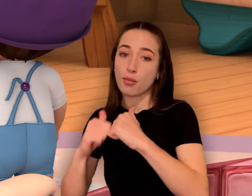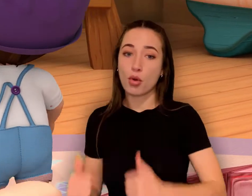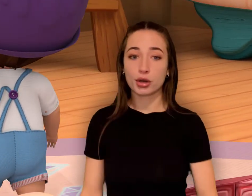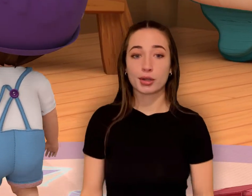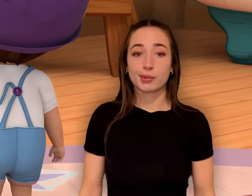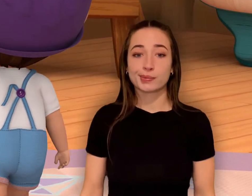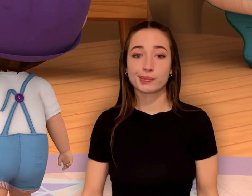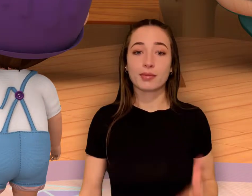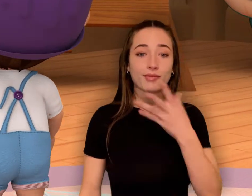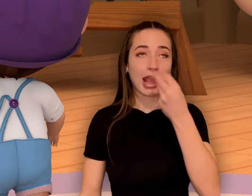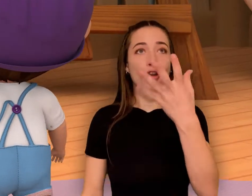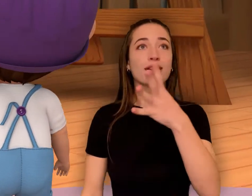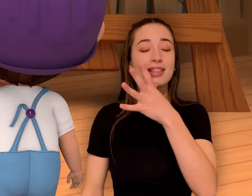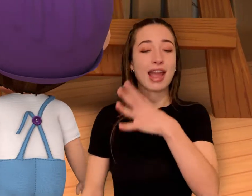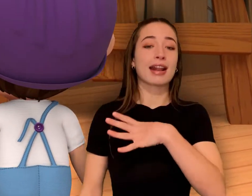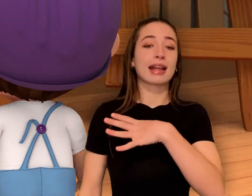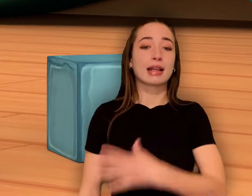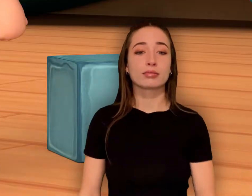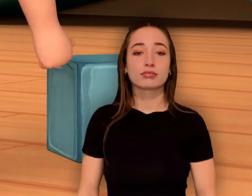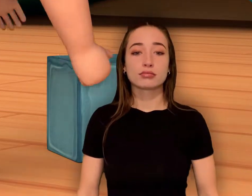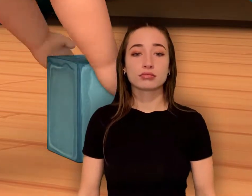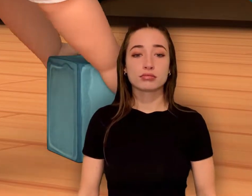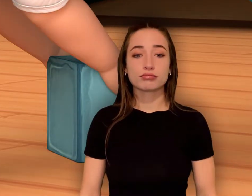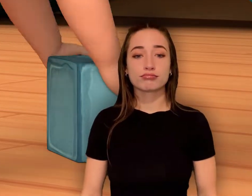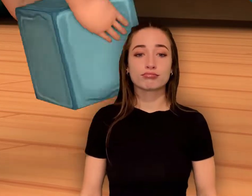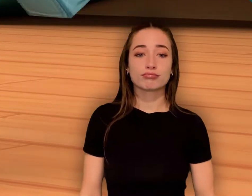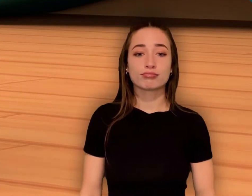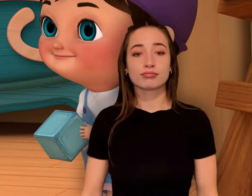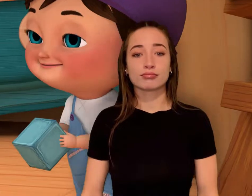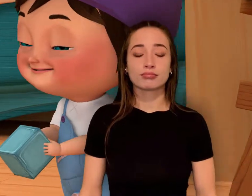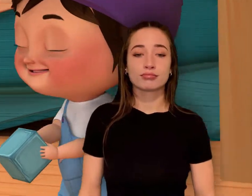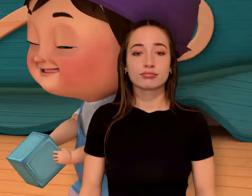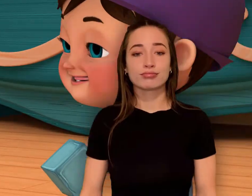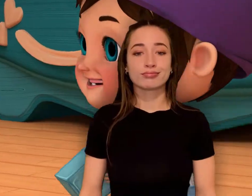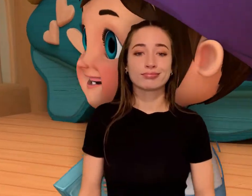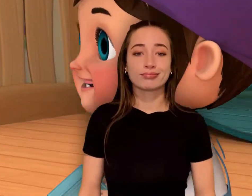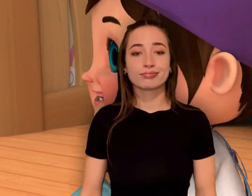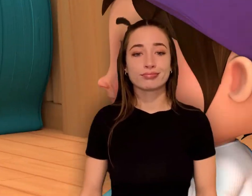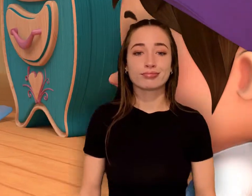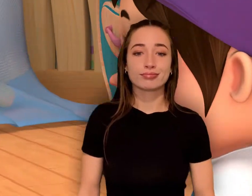けろ。さあどうしましょう。